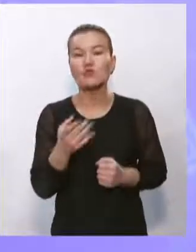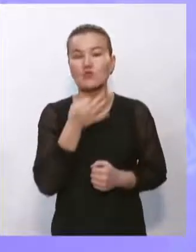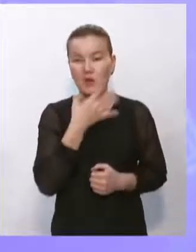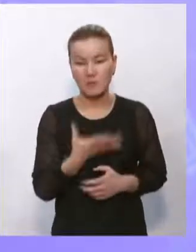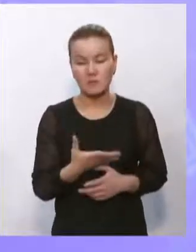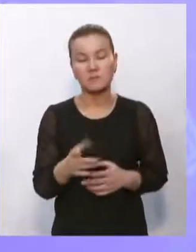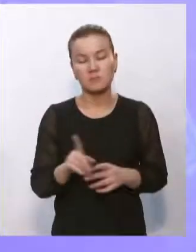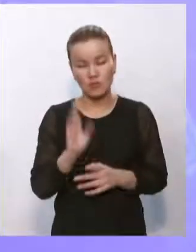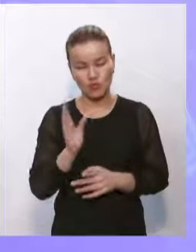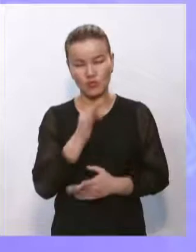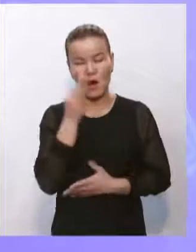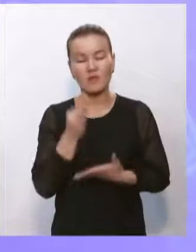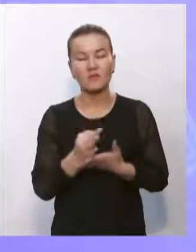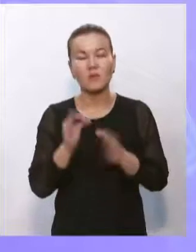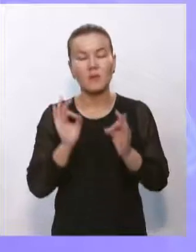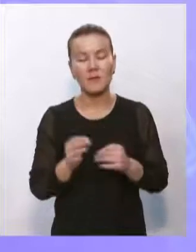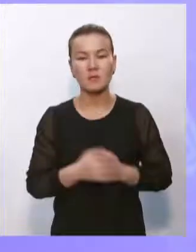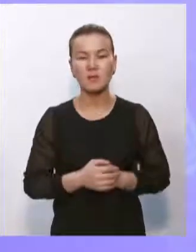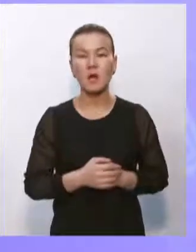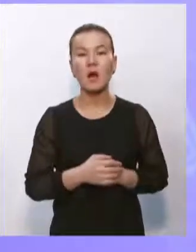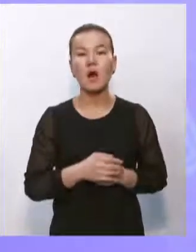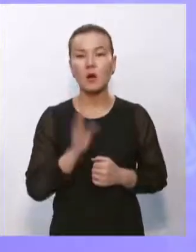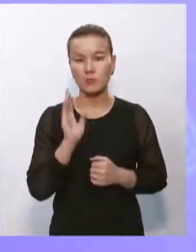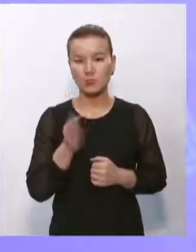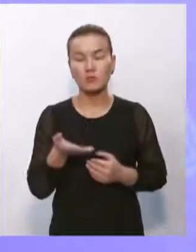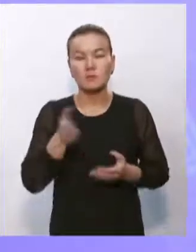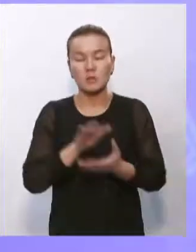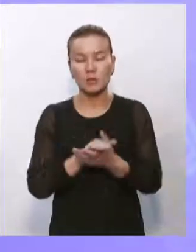Эмесе, балдар, жаңы сөздөр менен таанышабыз.